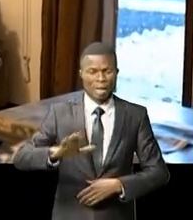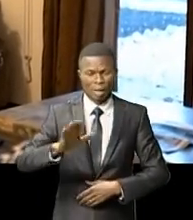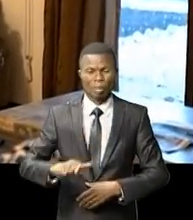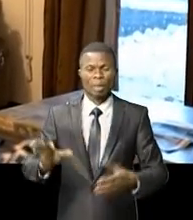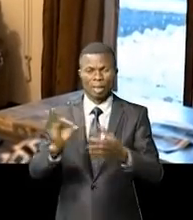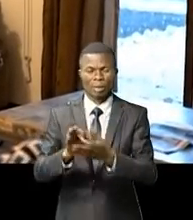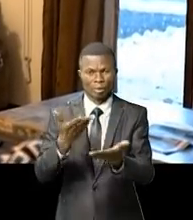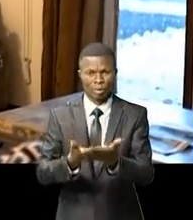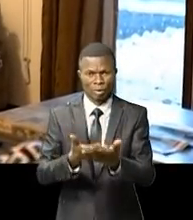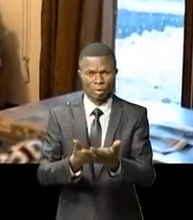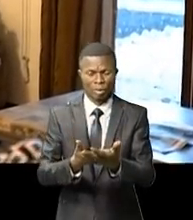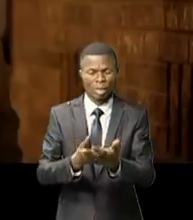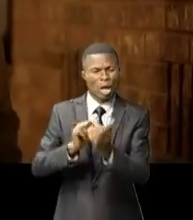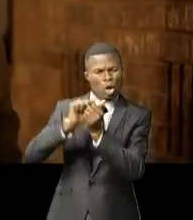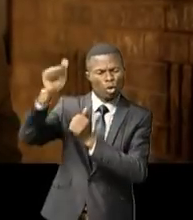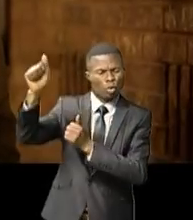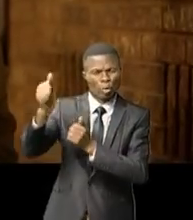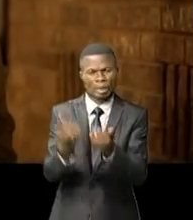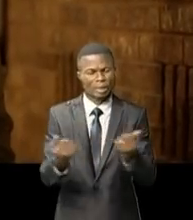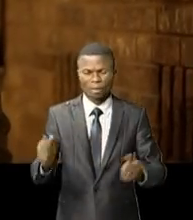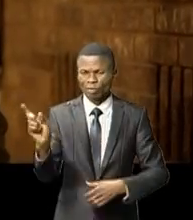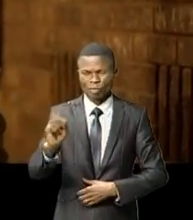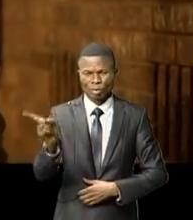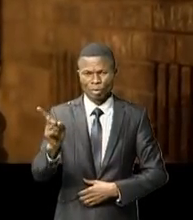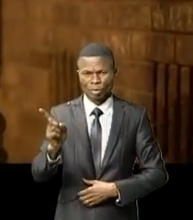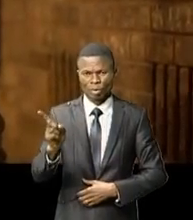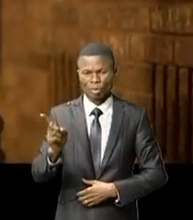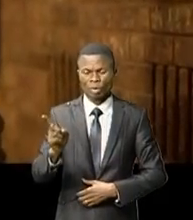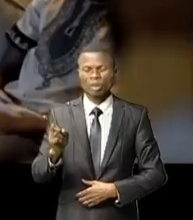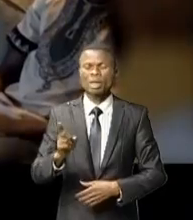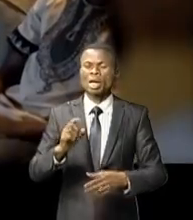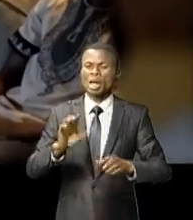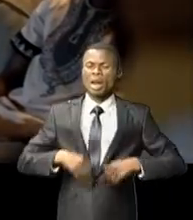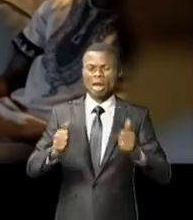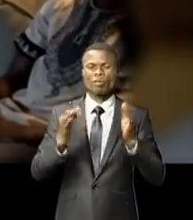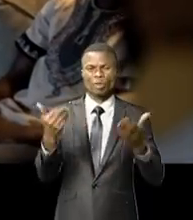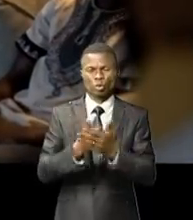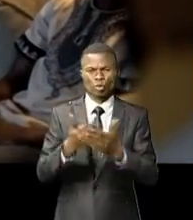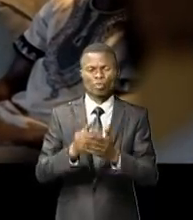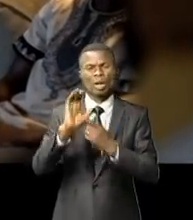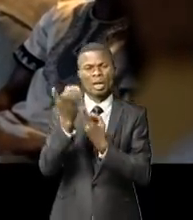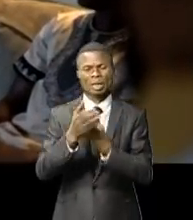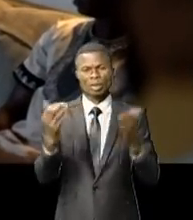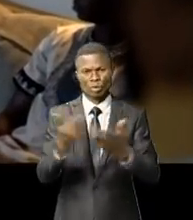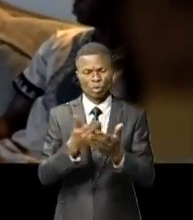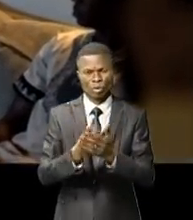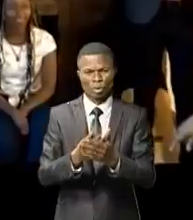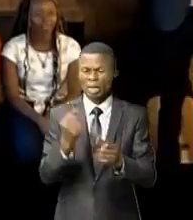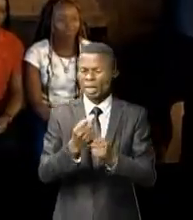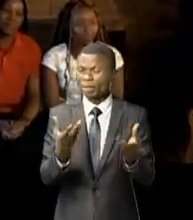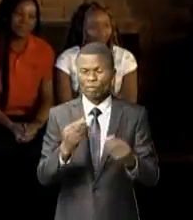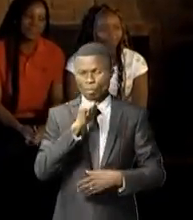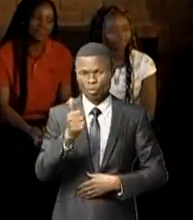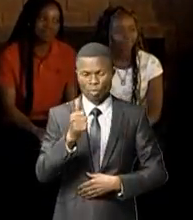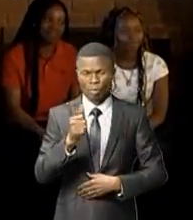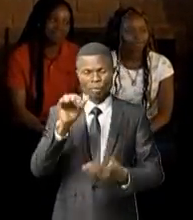Sam. Vivre très loin des siens, s'intégrer à un nouveau mode de vie et une nouvelle culture, la tâche n'est pas évidente.